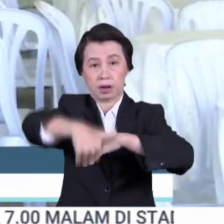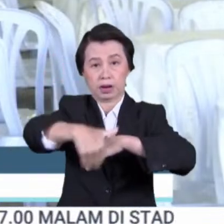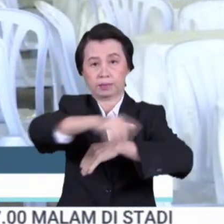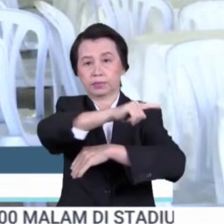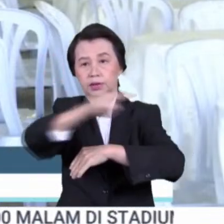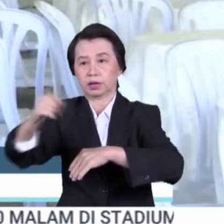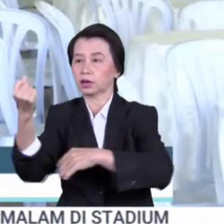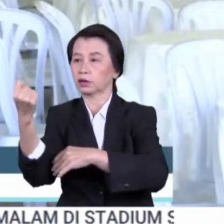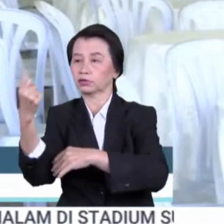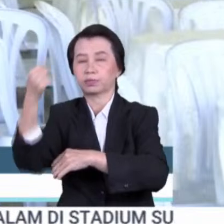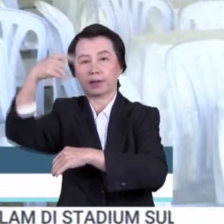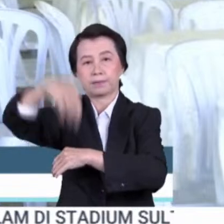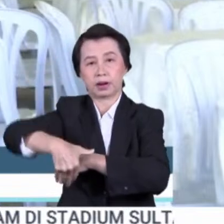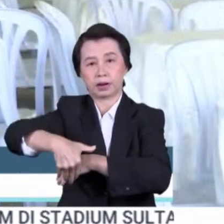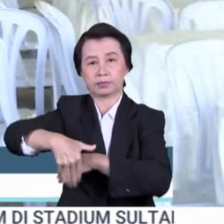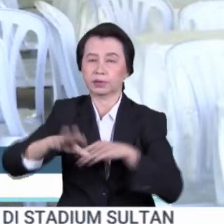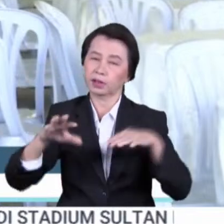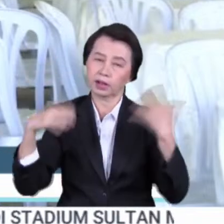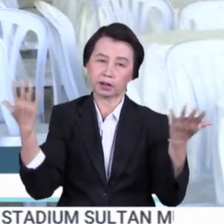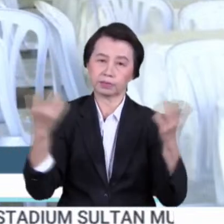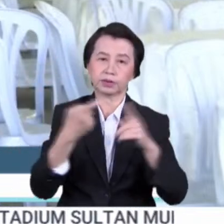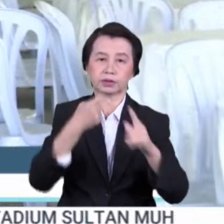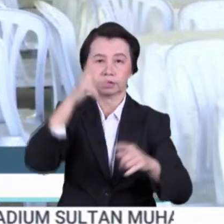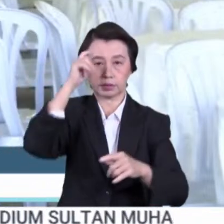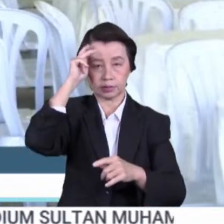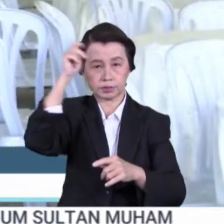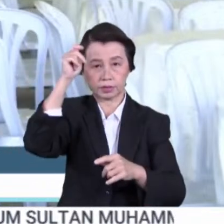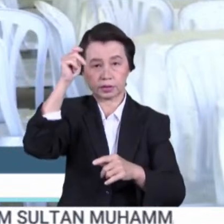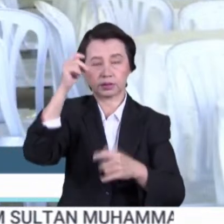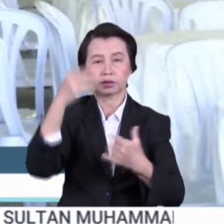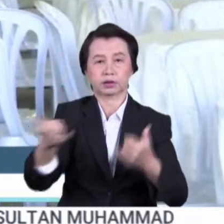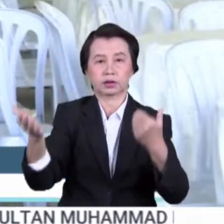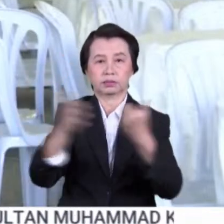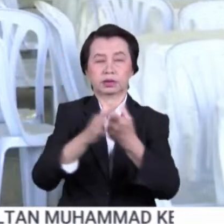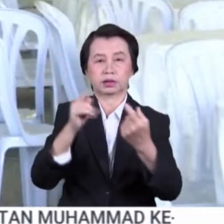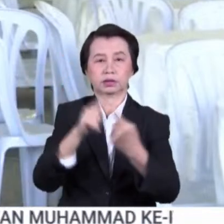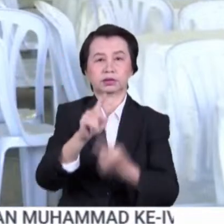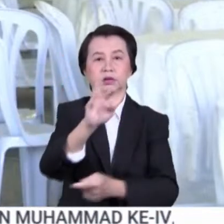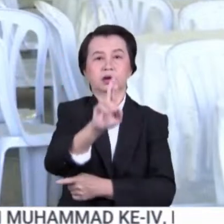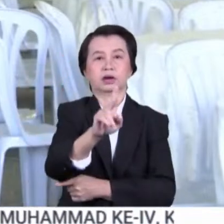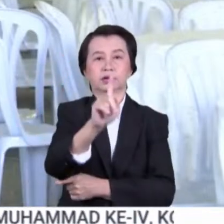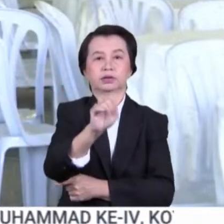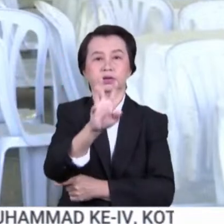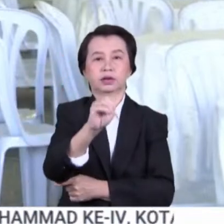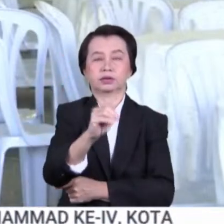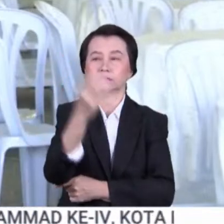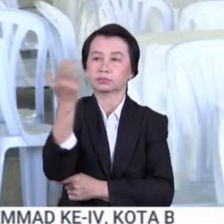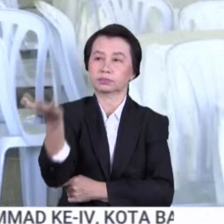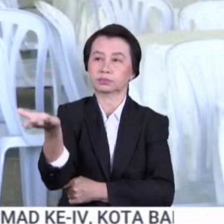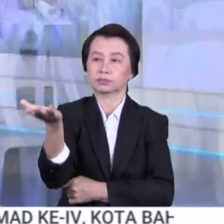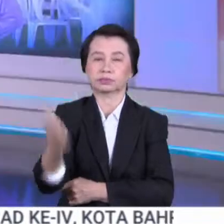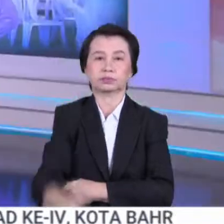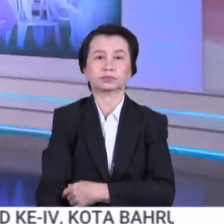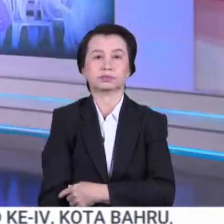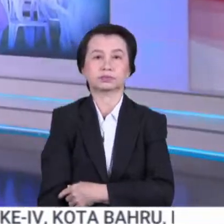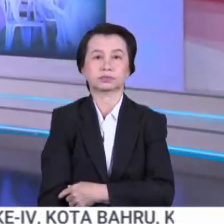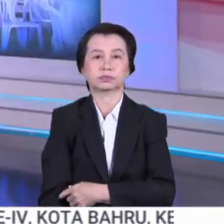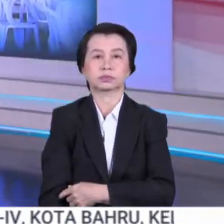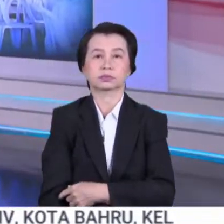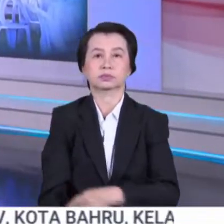malam. Jadi sekian untuk perkongsian kami dari Terengganu bagi waktu ini, dan kita kembali semula bersama dengan Miza di Angkasa Puri.